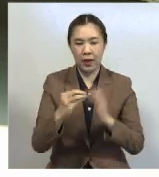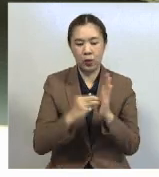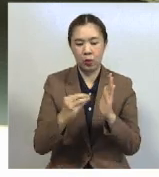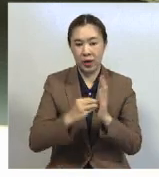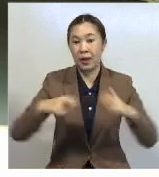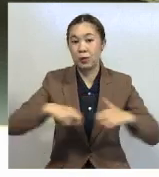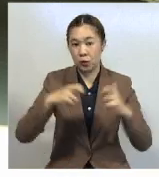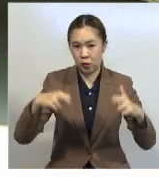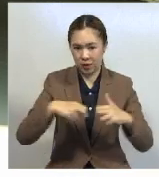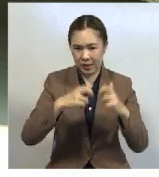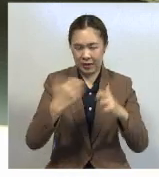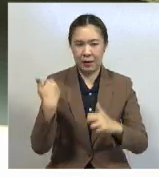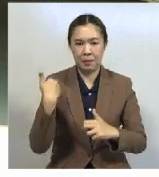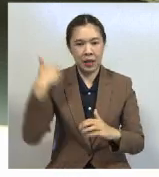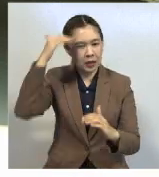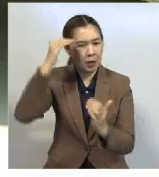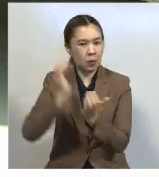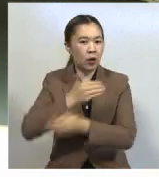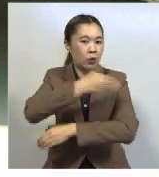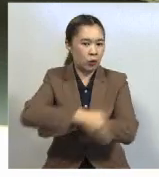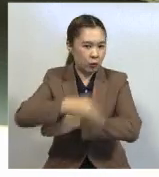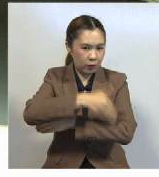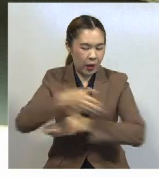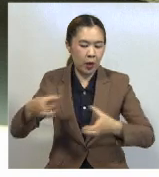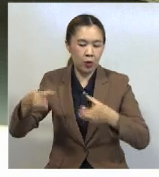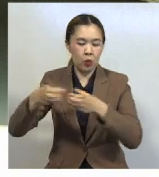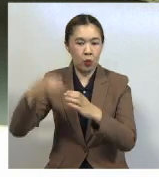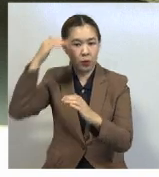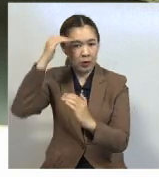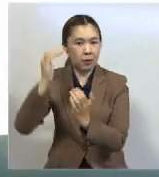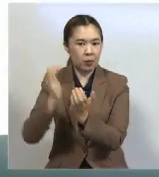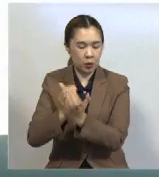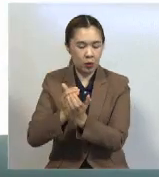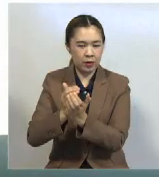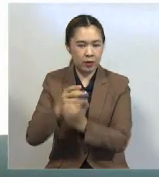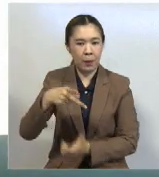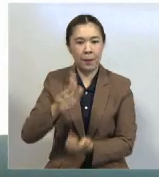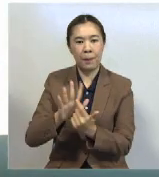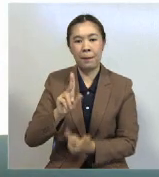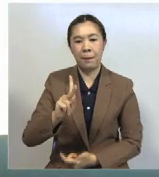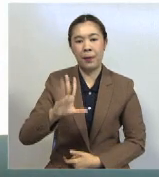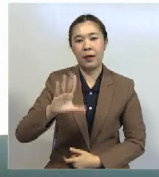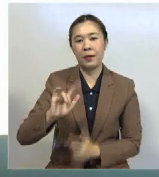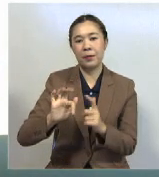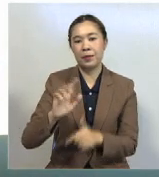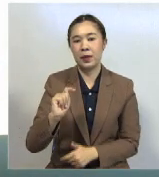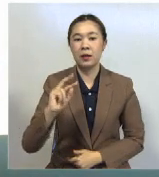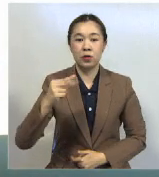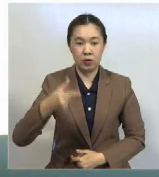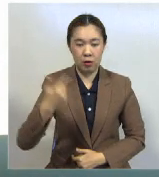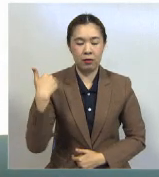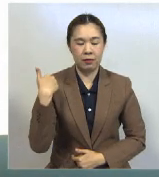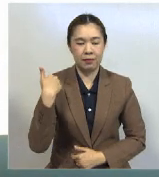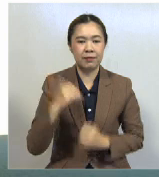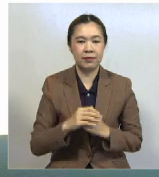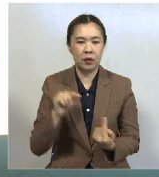ยเขาถูกตำรวจรถไฟและชุดสืบสวนตำรวจภูธรปากช่องและชุดสืบสวนตำรวจภูธรภาค4ควบคุมตัว